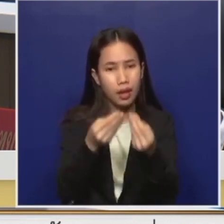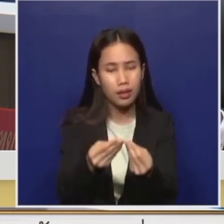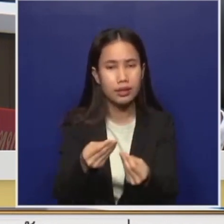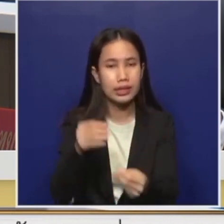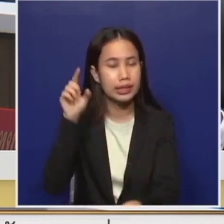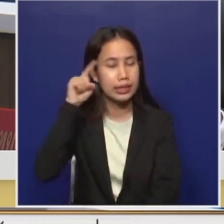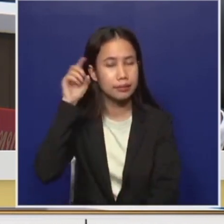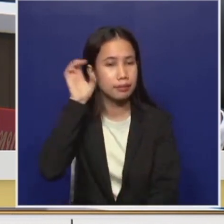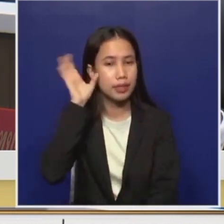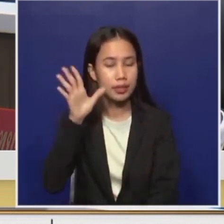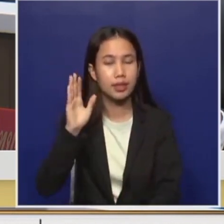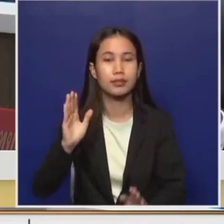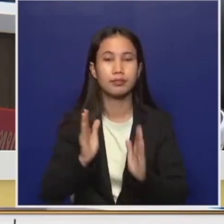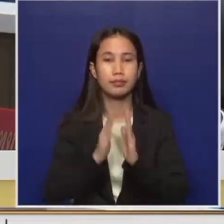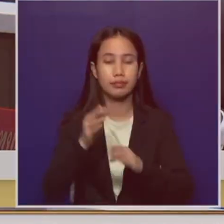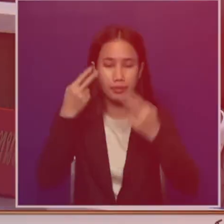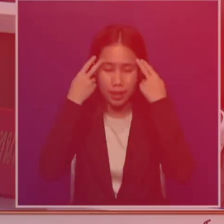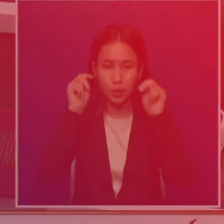งใจกนครับ ขอบคุณทํทานครับ